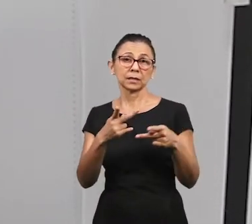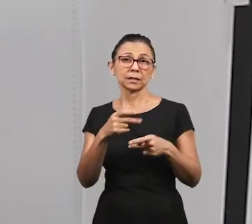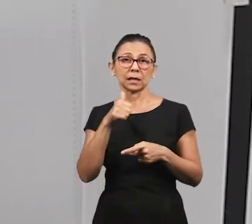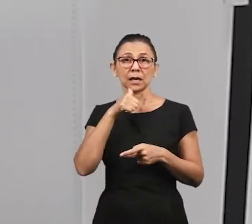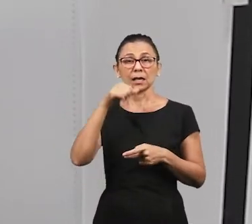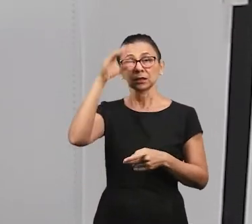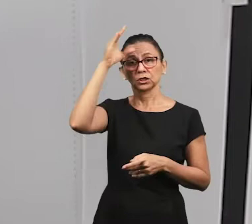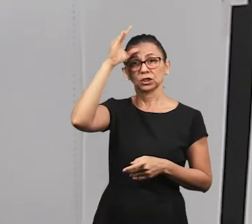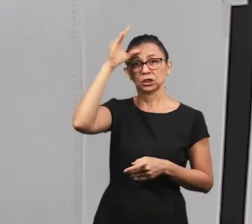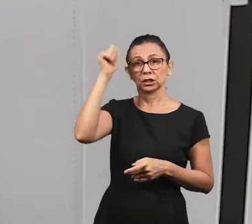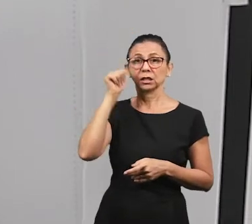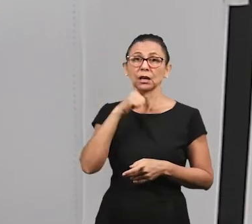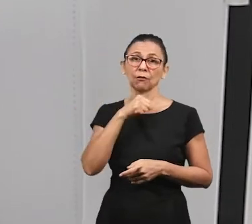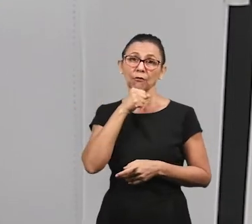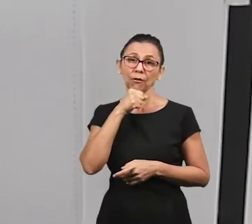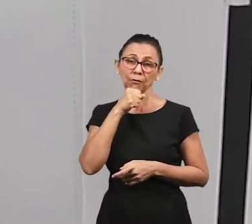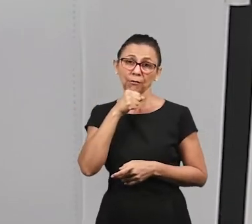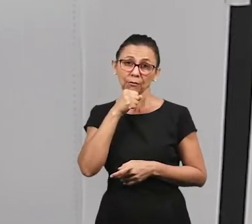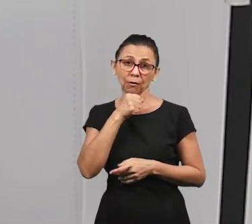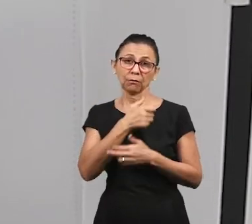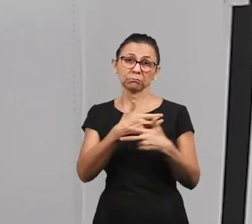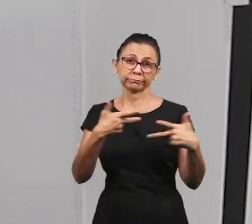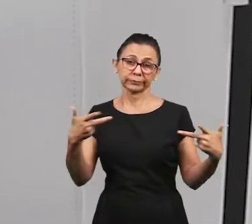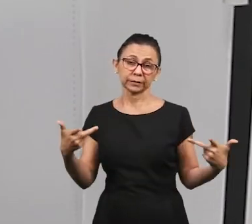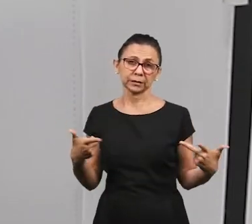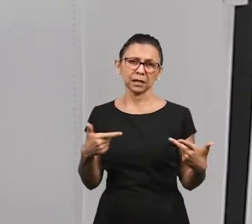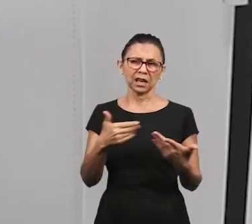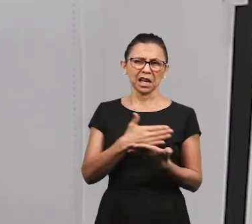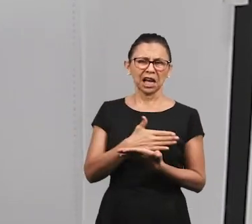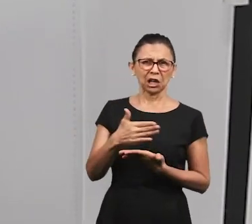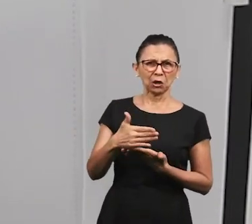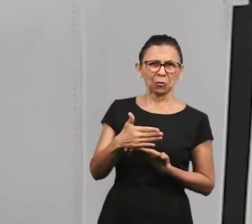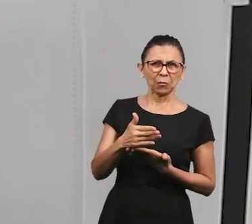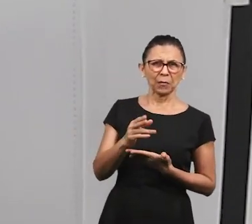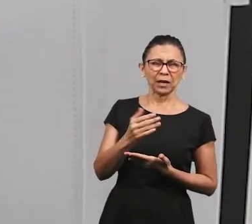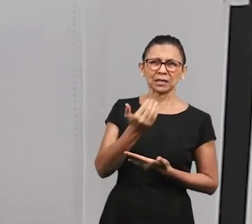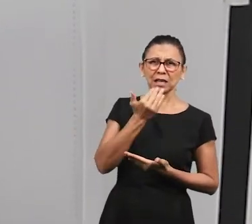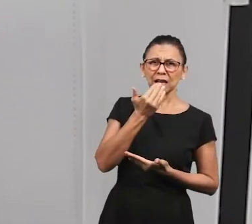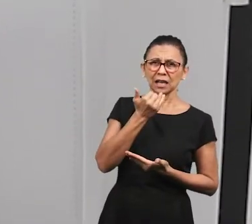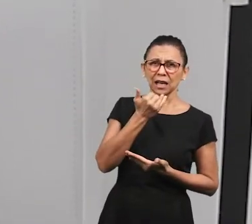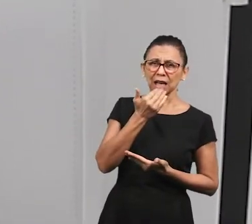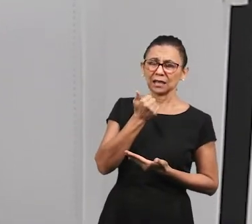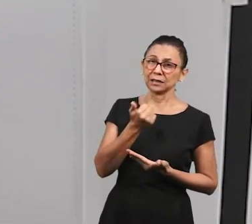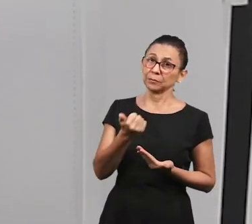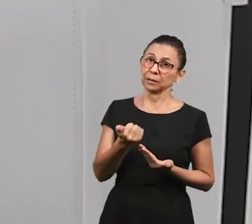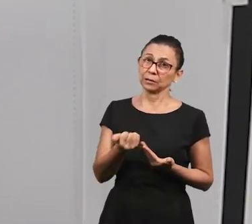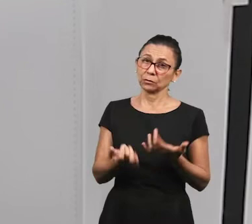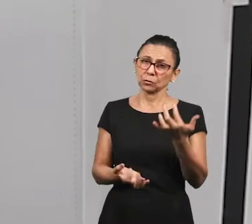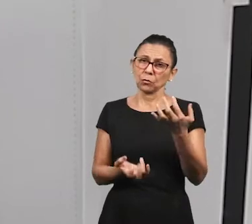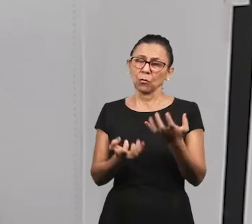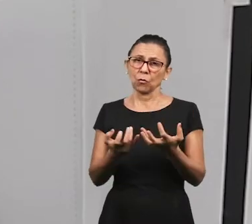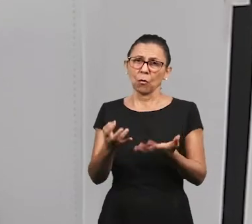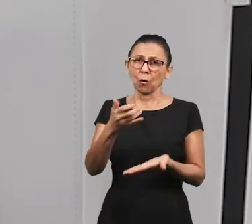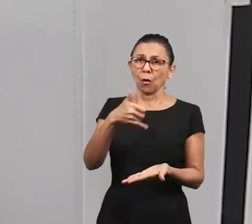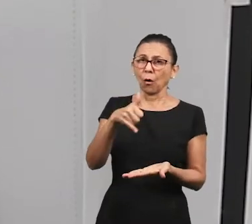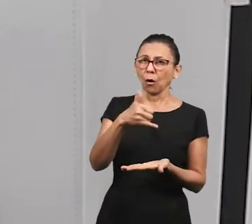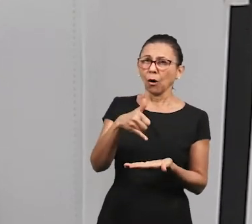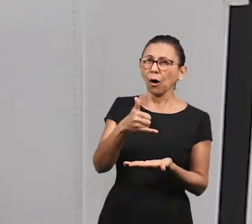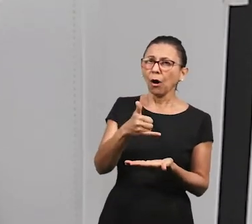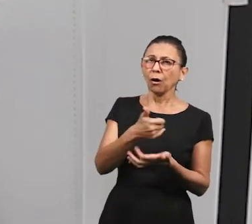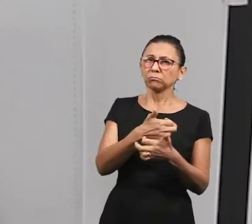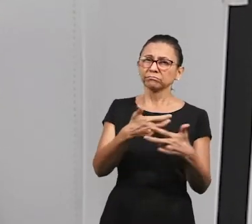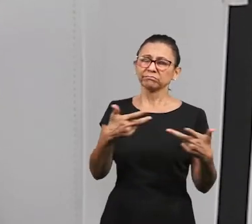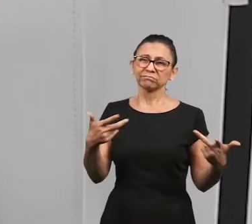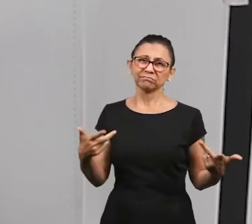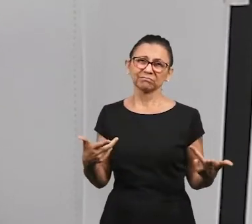у родственников, у друзей. Они начинают употреблять пищу, продукты более переработанные,